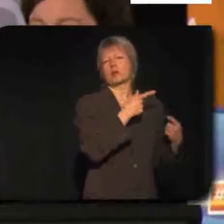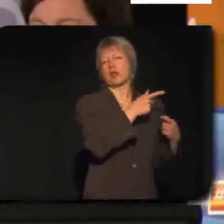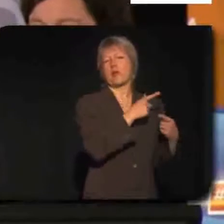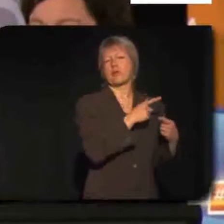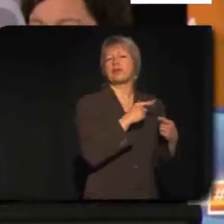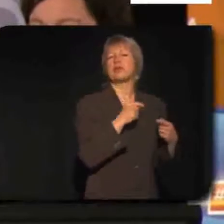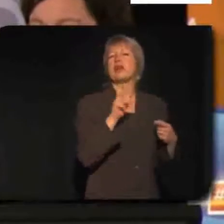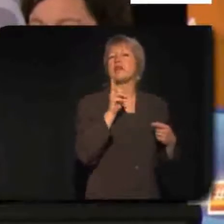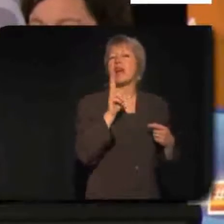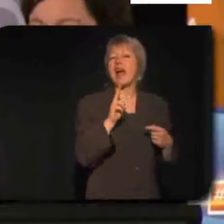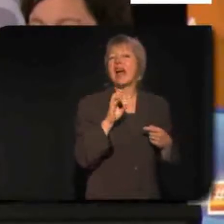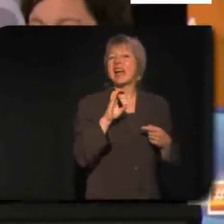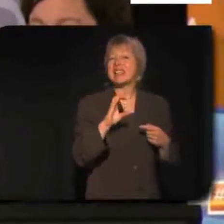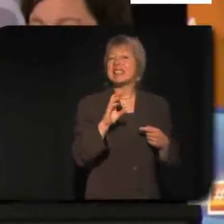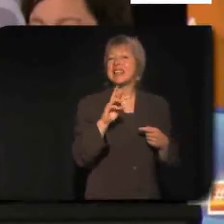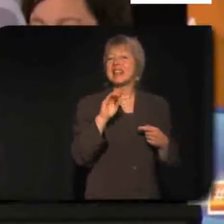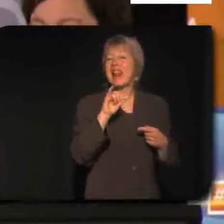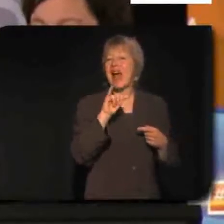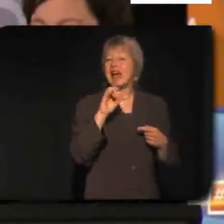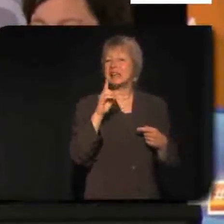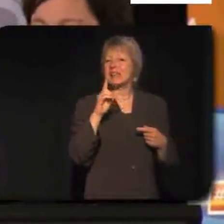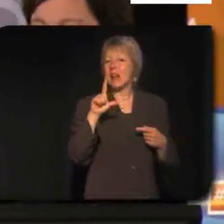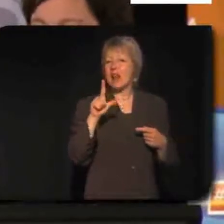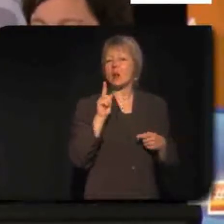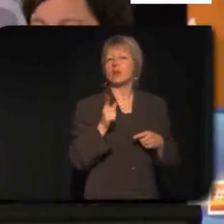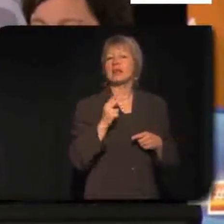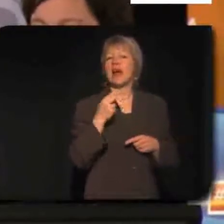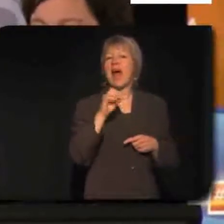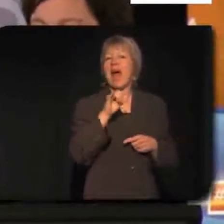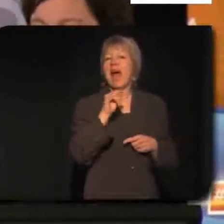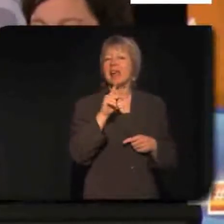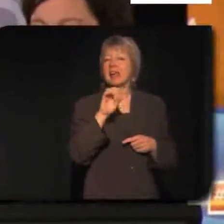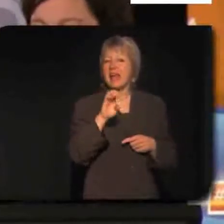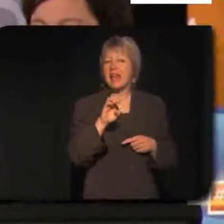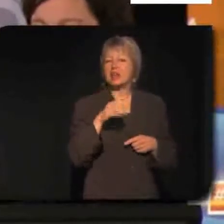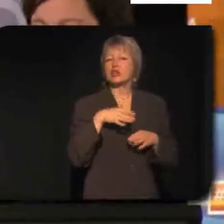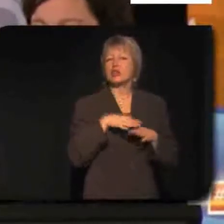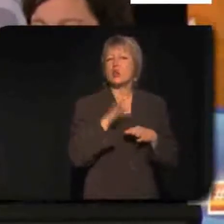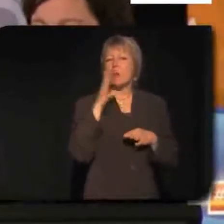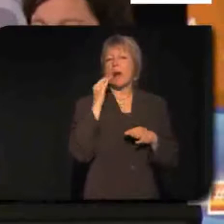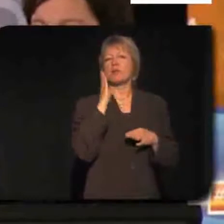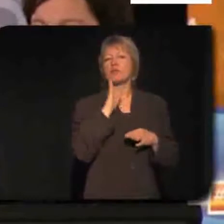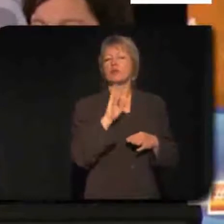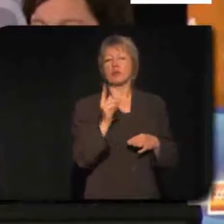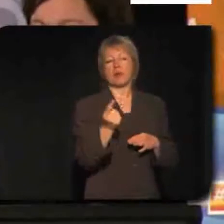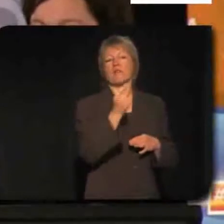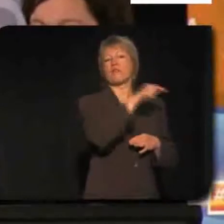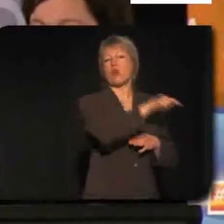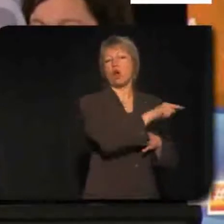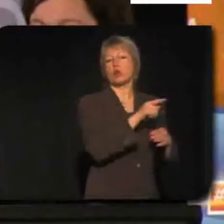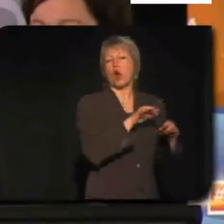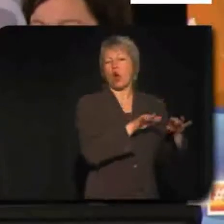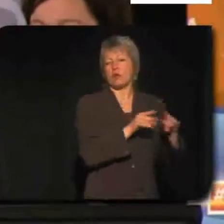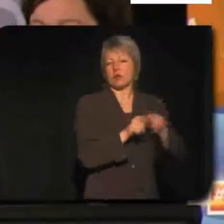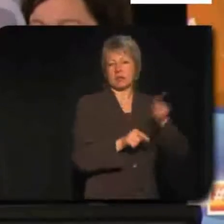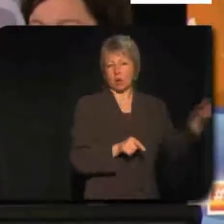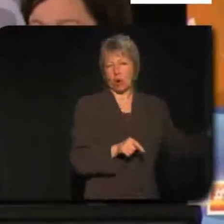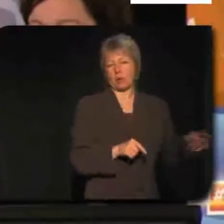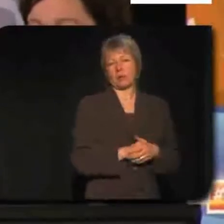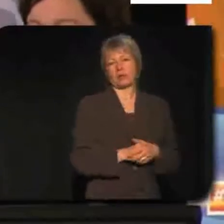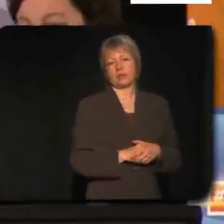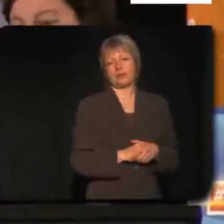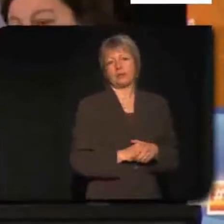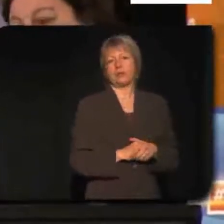die Namen noch mal Christian Reidel und Heiko Schumann mögen bitte zum Front Office kommen die Beteiligung am